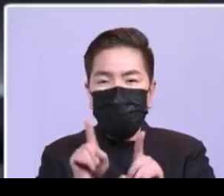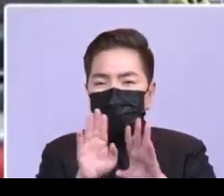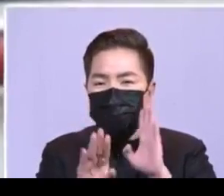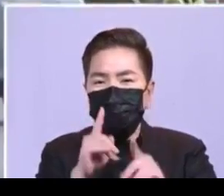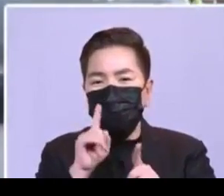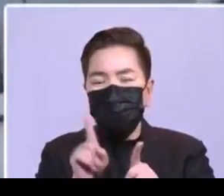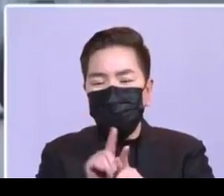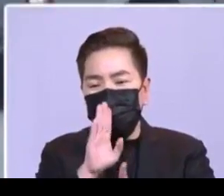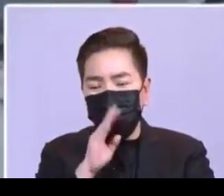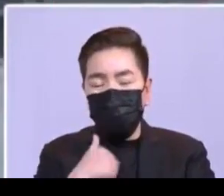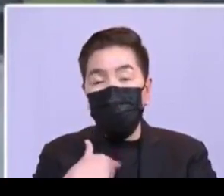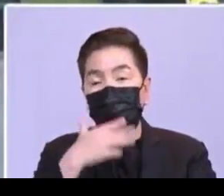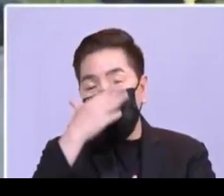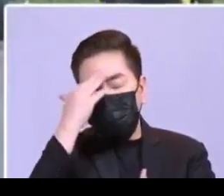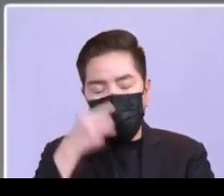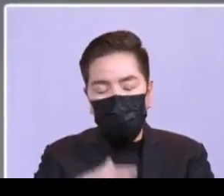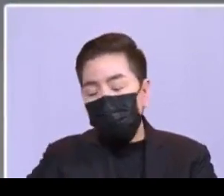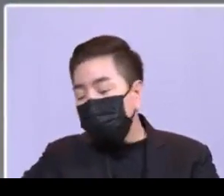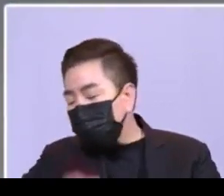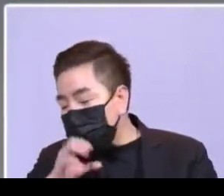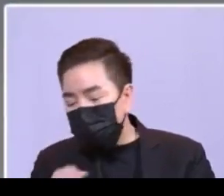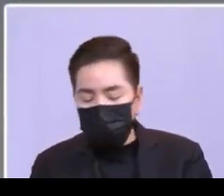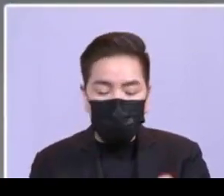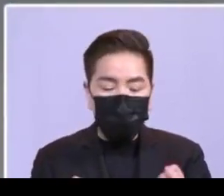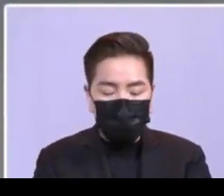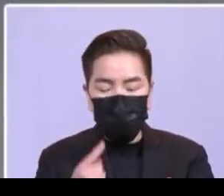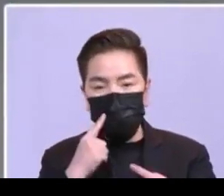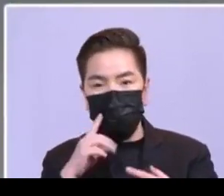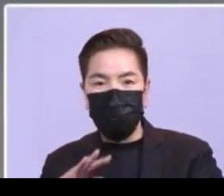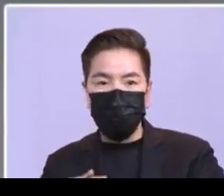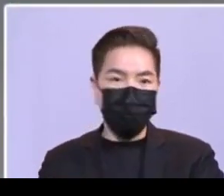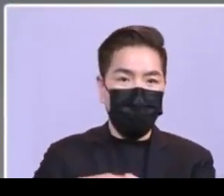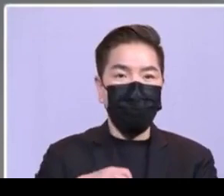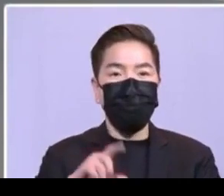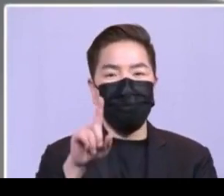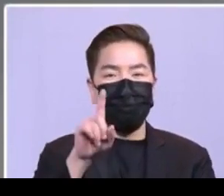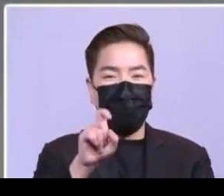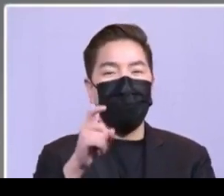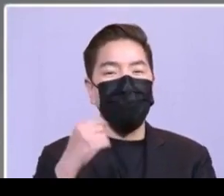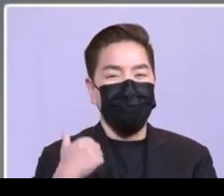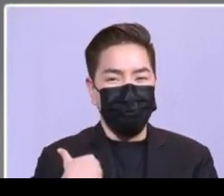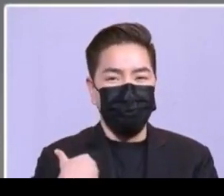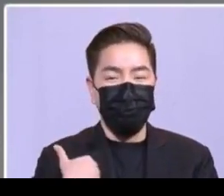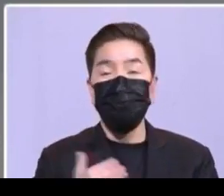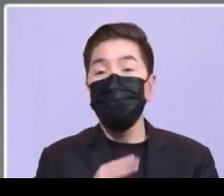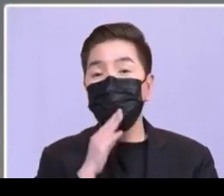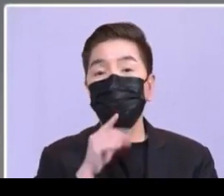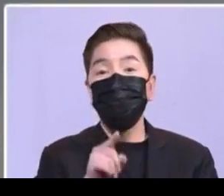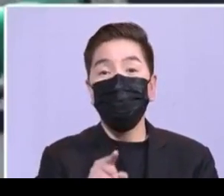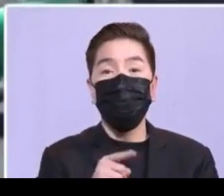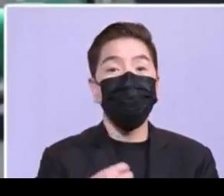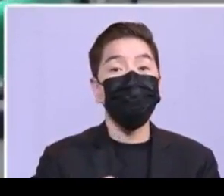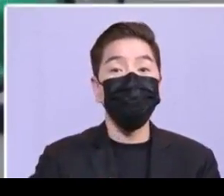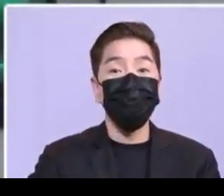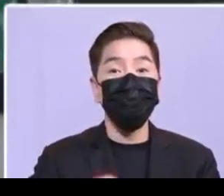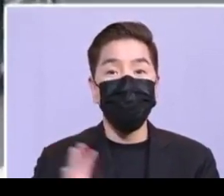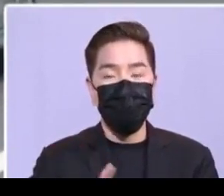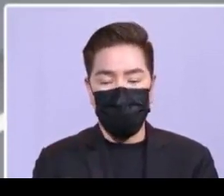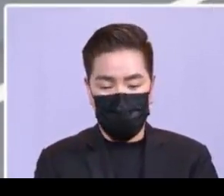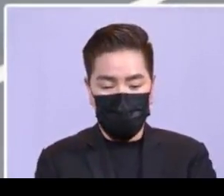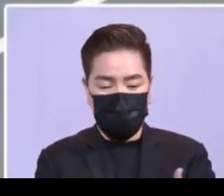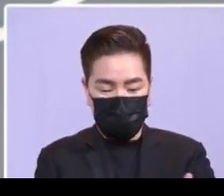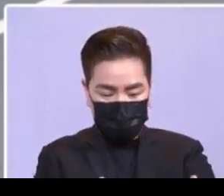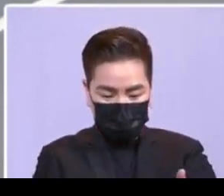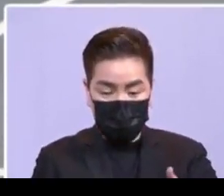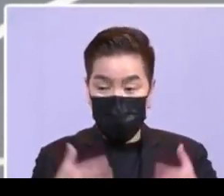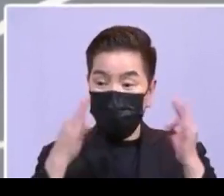คุณเผลอเมาแล้วก็ไปขับคุณอาจจะเกิดอุบัติเหตุถึงแก่ชีวิตได้ถ้าคุณไม่อยากได้รับโลงศพไป